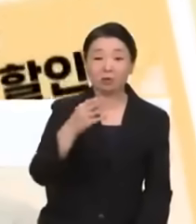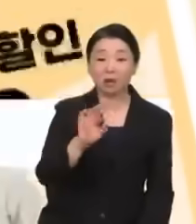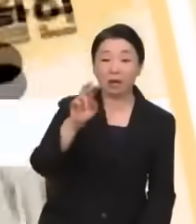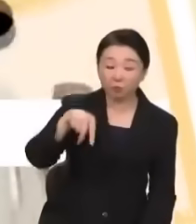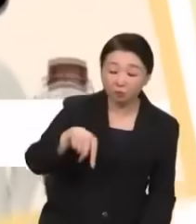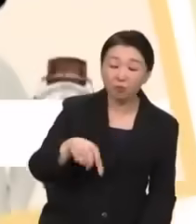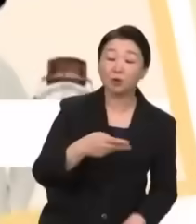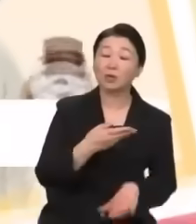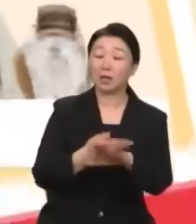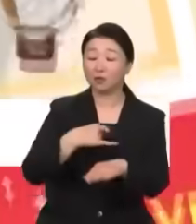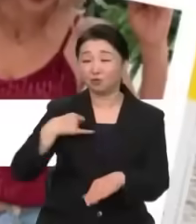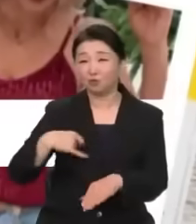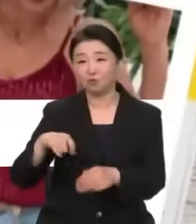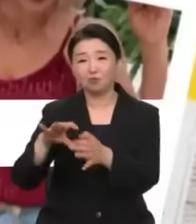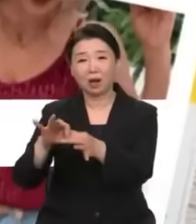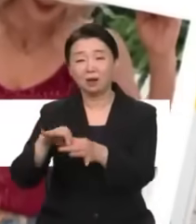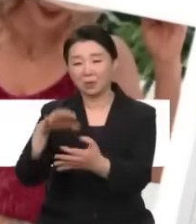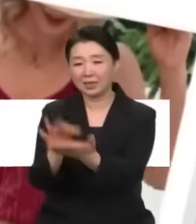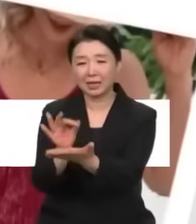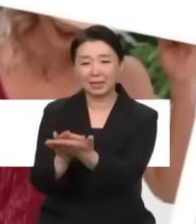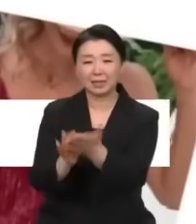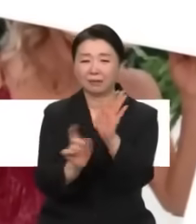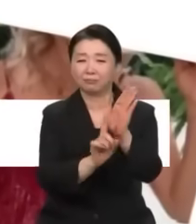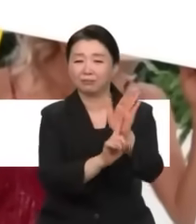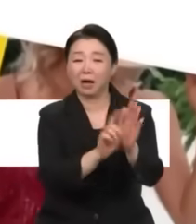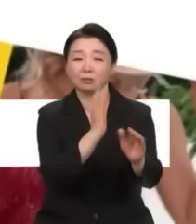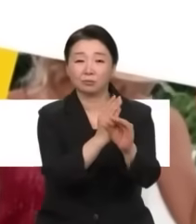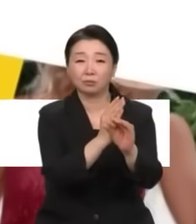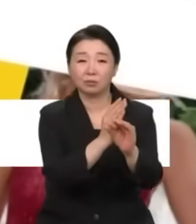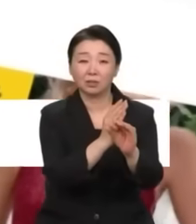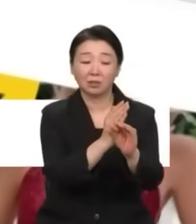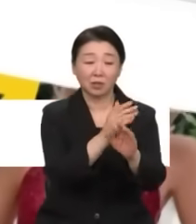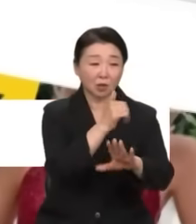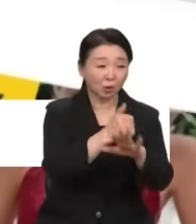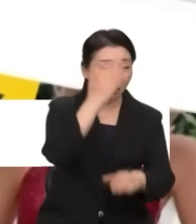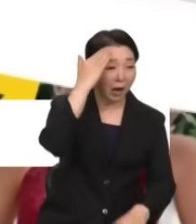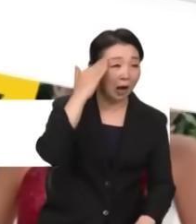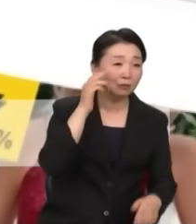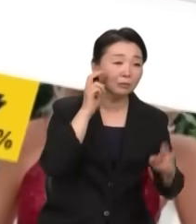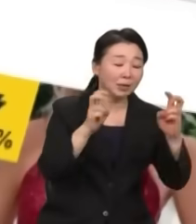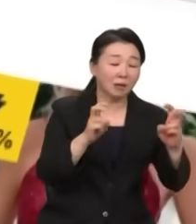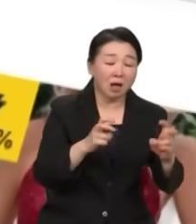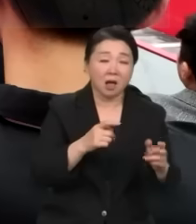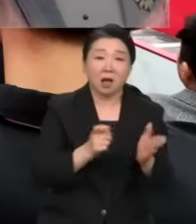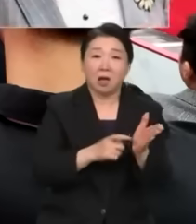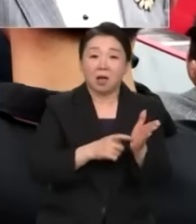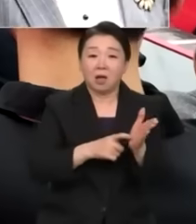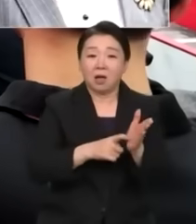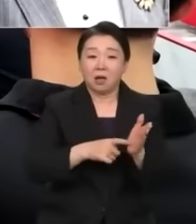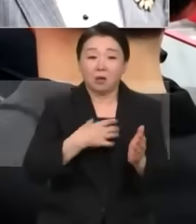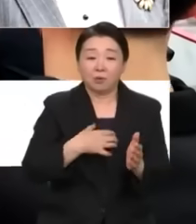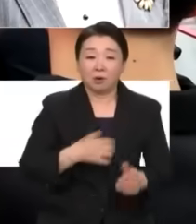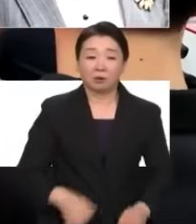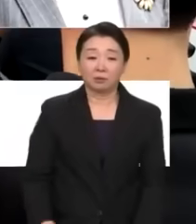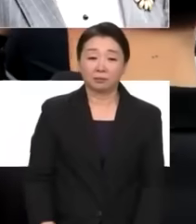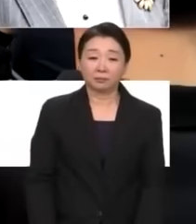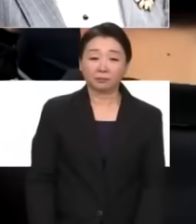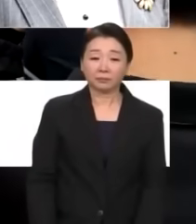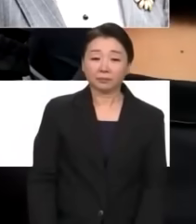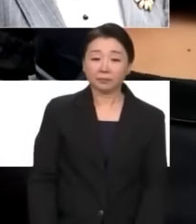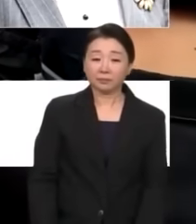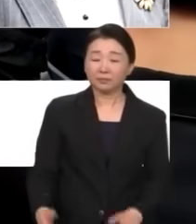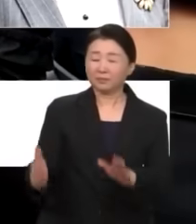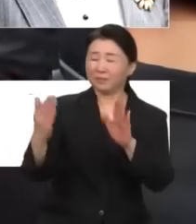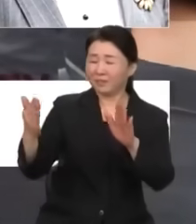등 중국발 초저가 공습이 거세지자 국내 업계는 비상입니다. 상대방 경쟁